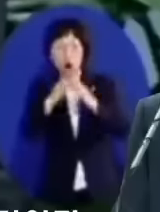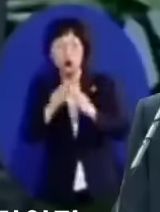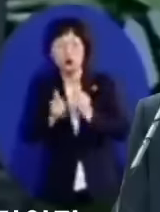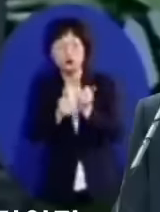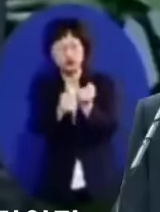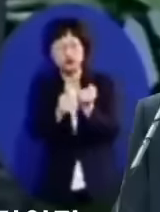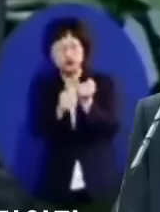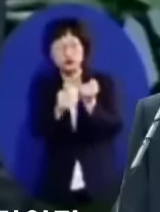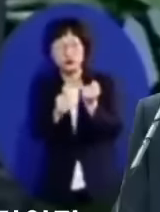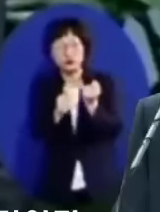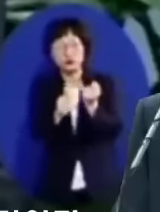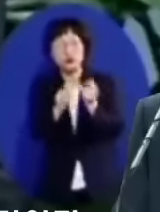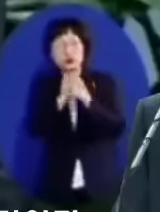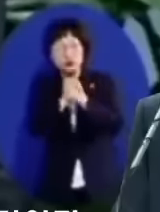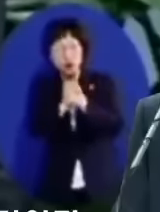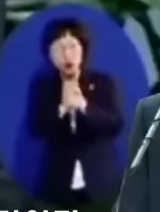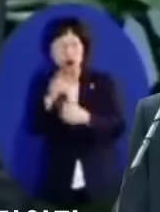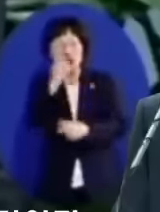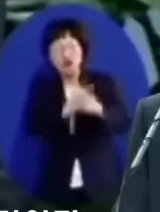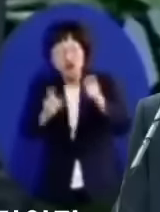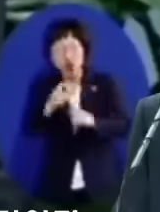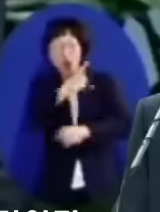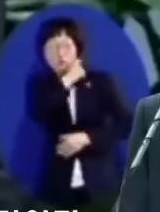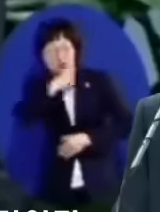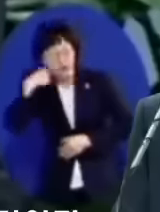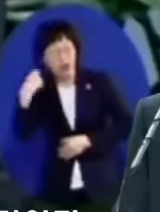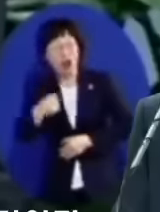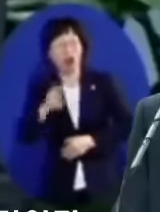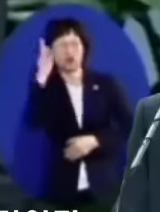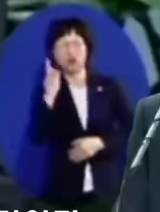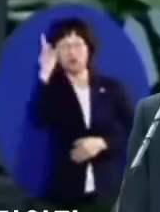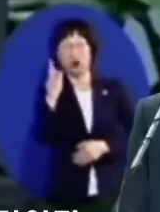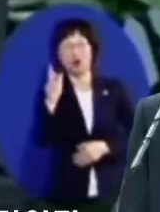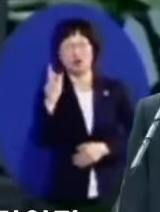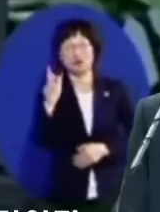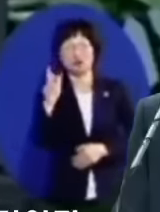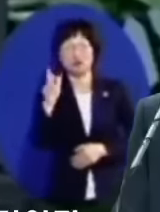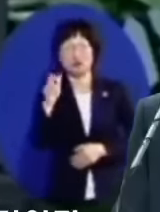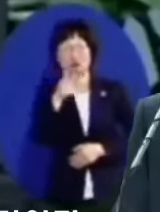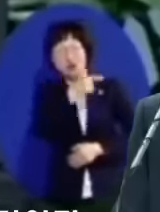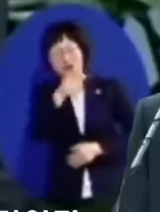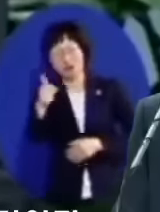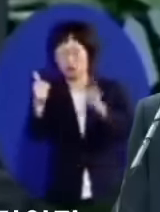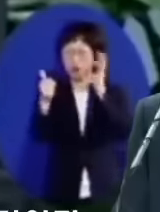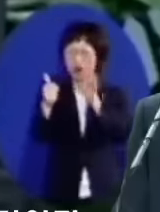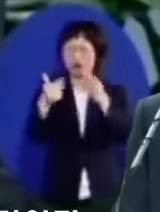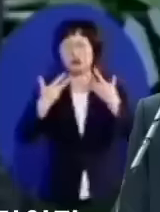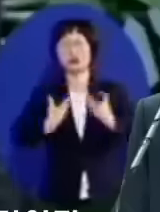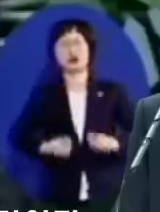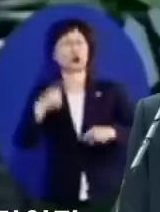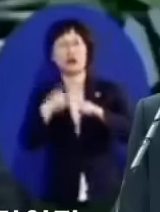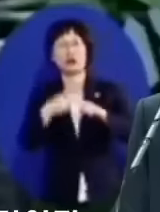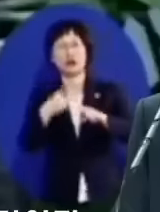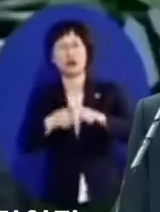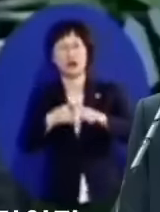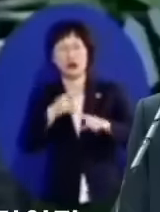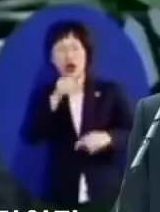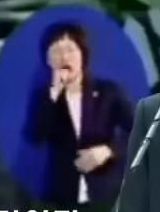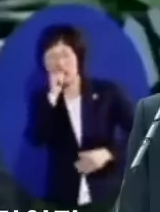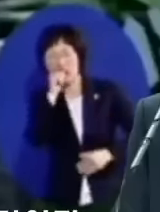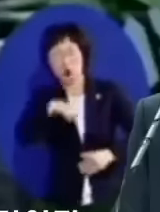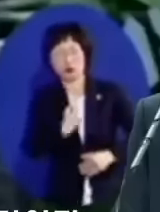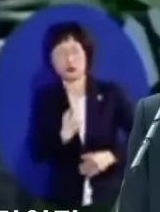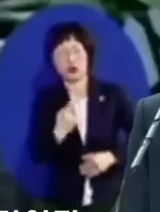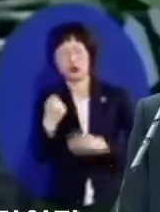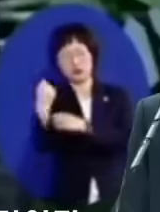기도를 하니 술맛이 더 있다고 큰 소리를 치고 아주 절망지게 했었습니다. 절대 자기 힘으로 술을 끊을 수가